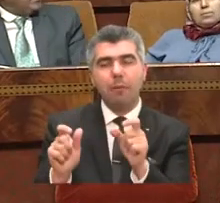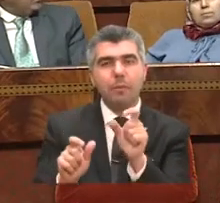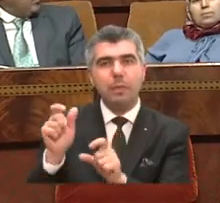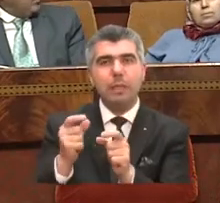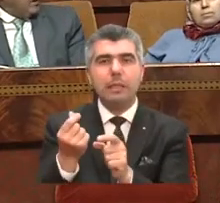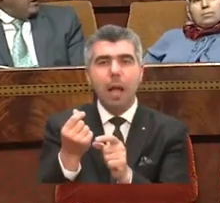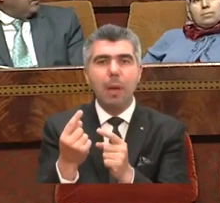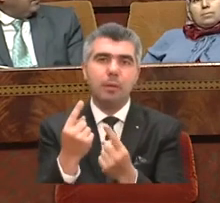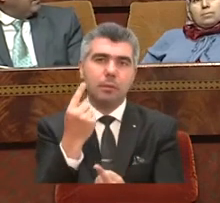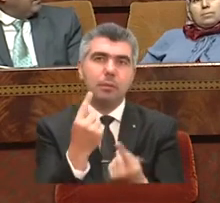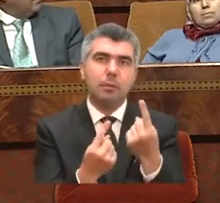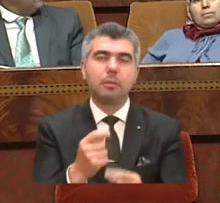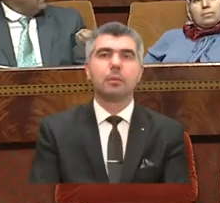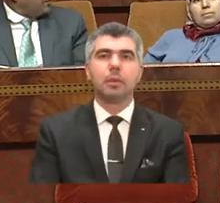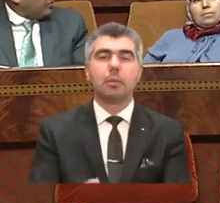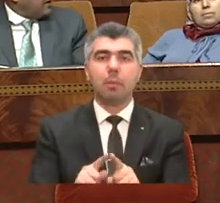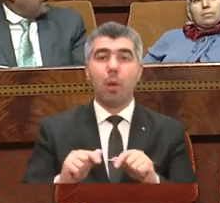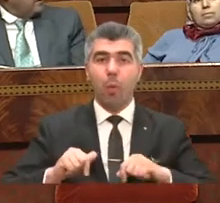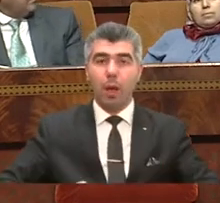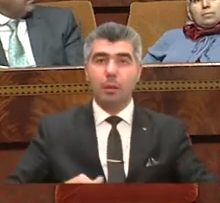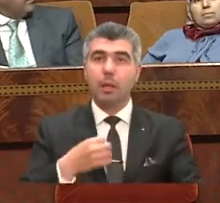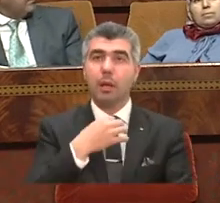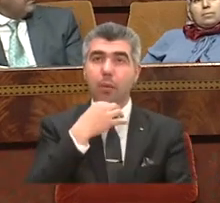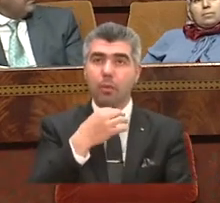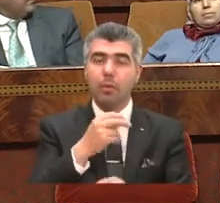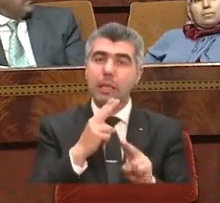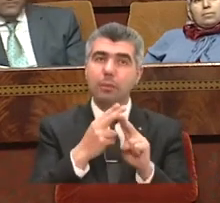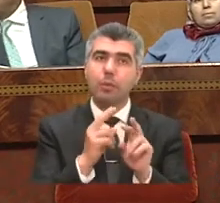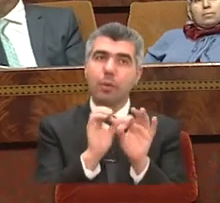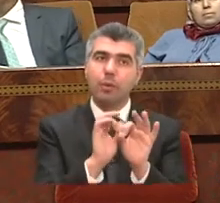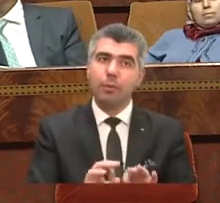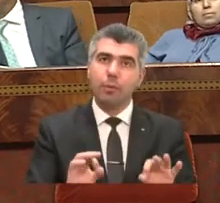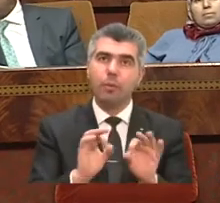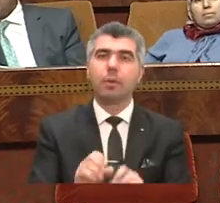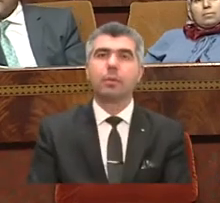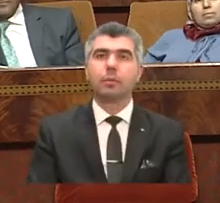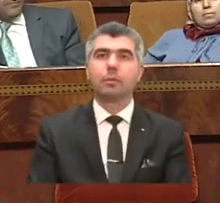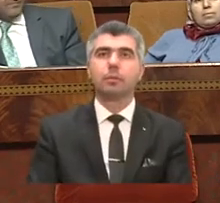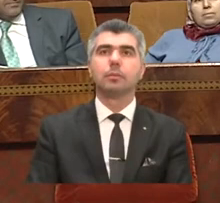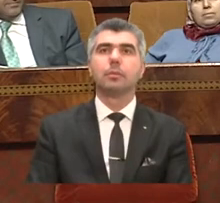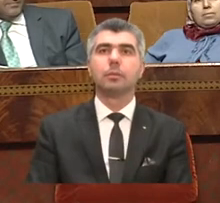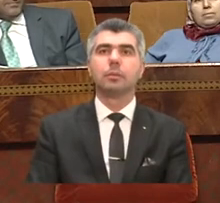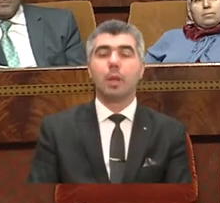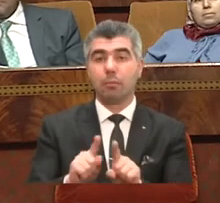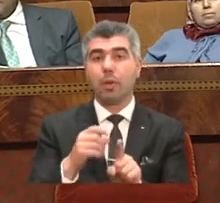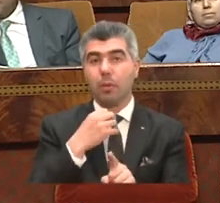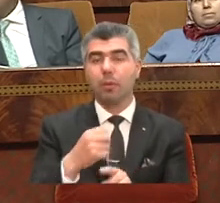الاثمنه، متفق معك. والسيده الوزيره قبيله قالت لكم، قالت ما كيهضر بسميتهاش انا، قالت ما عندهاش الوقت، قالت على